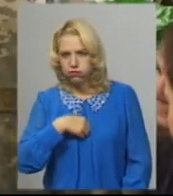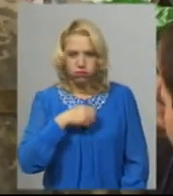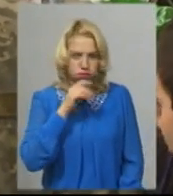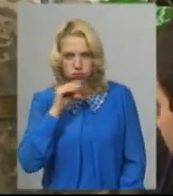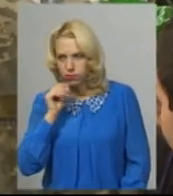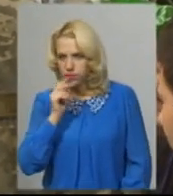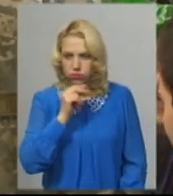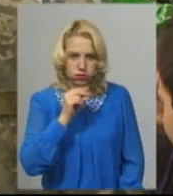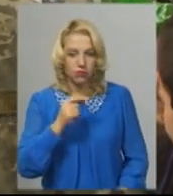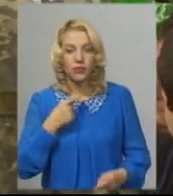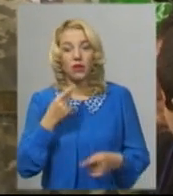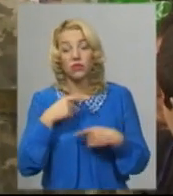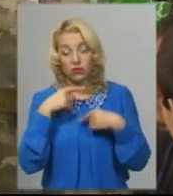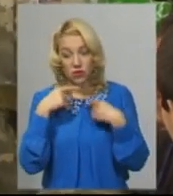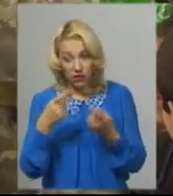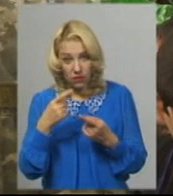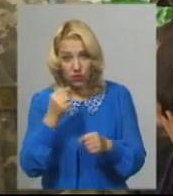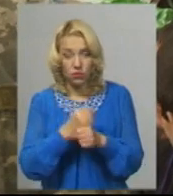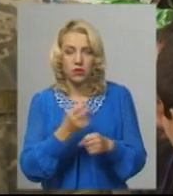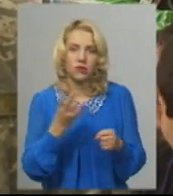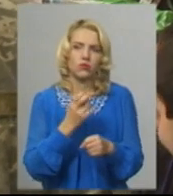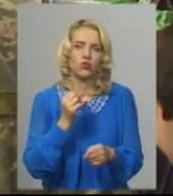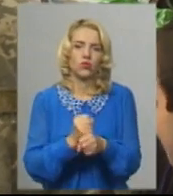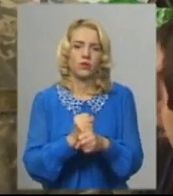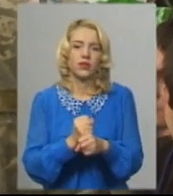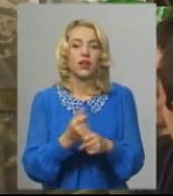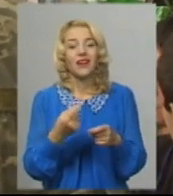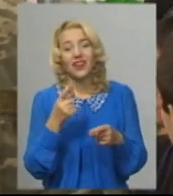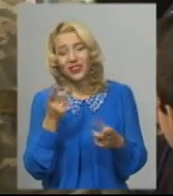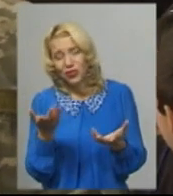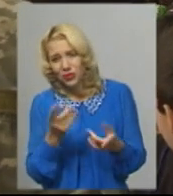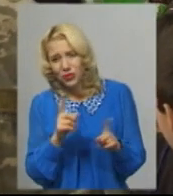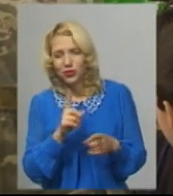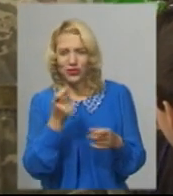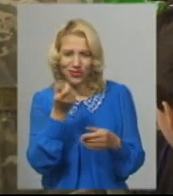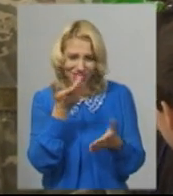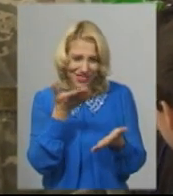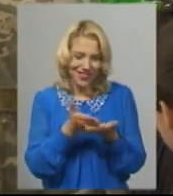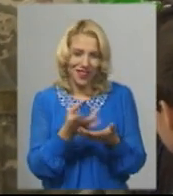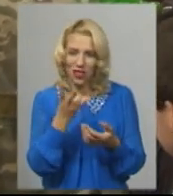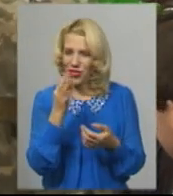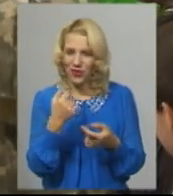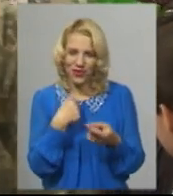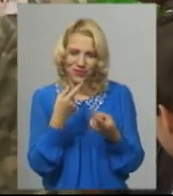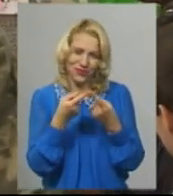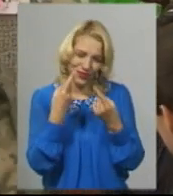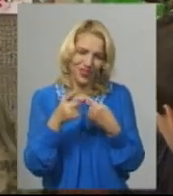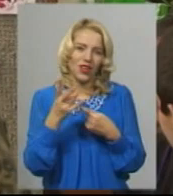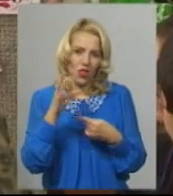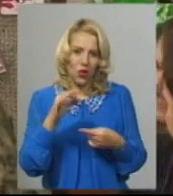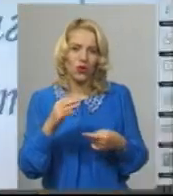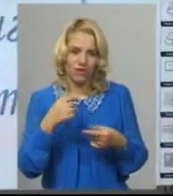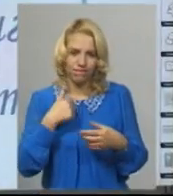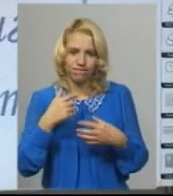От він сказав зробити, значить зробити. Ну, дещо таке в мені є, але чуть-чуть не то, але